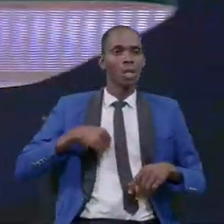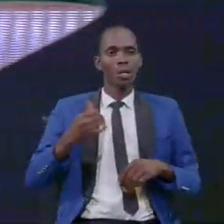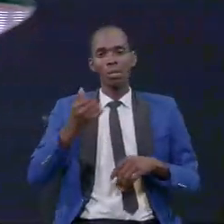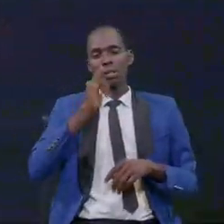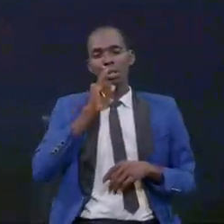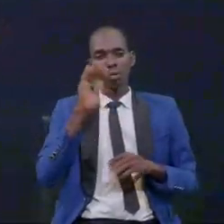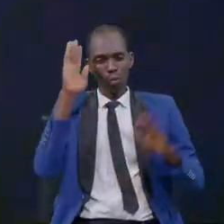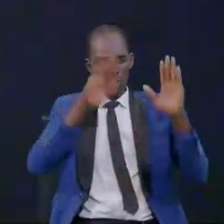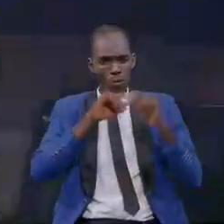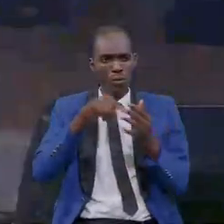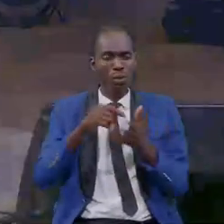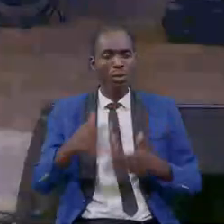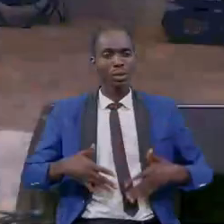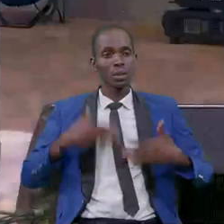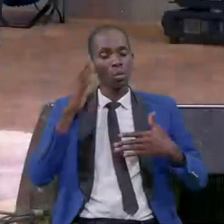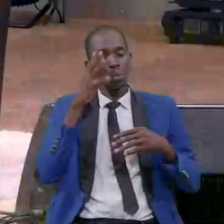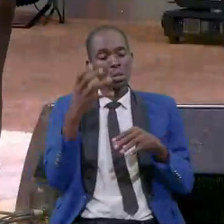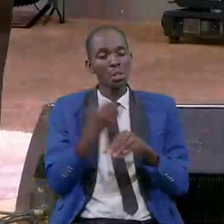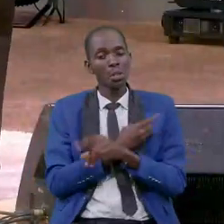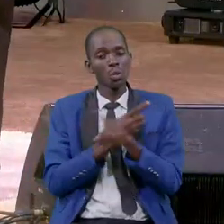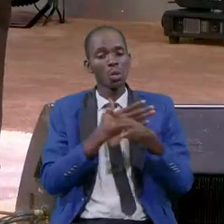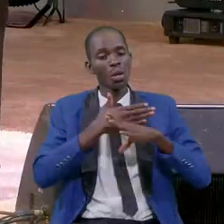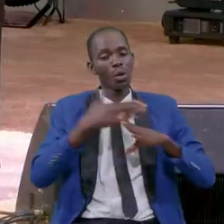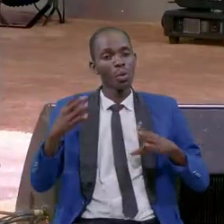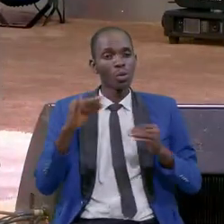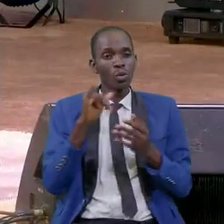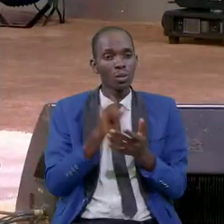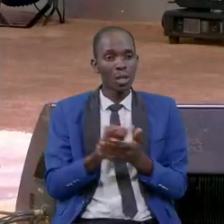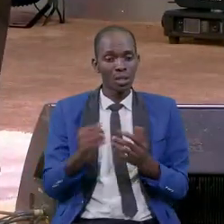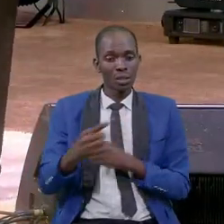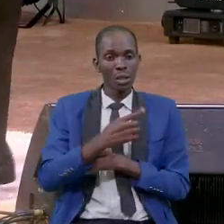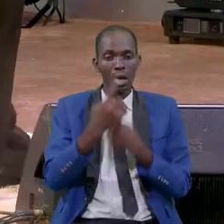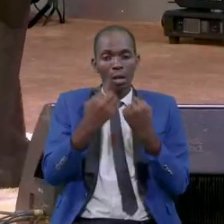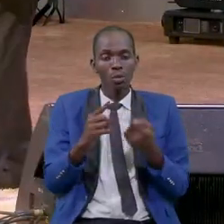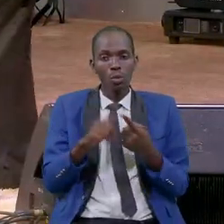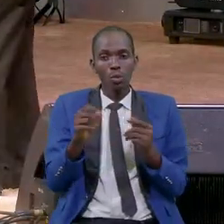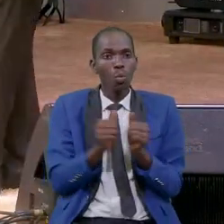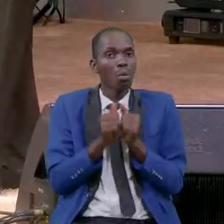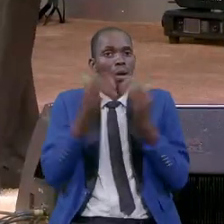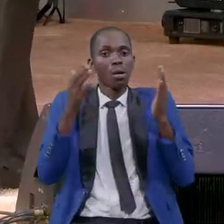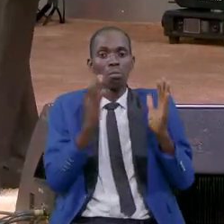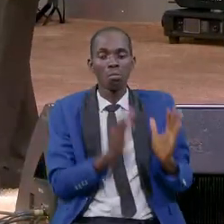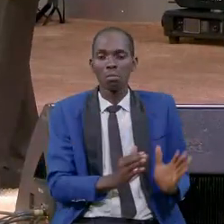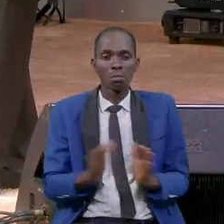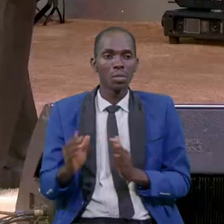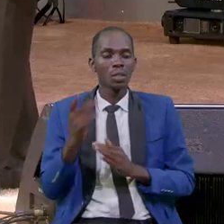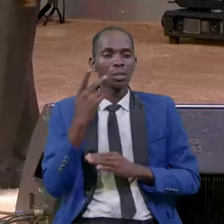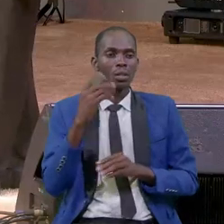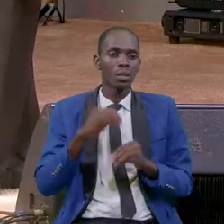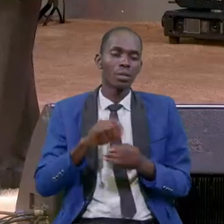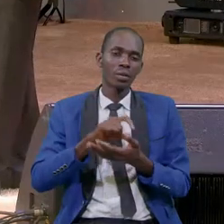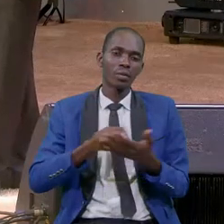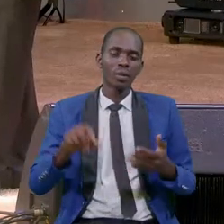le jour du Seigneur ne vienne vous prendre à l'improviste. Avec ce jour ne vienne pas souvent à l'improviste. Et c'est dit